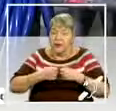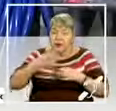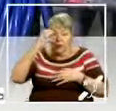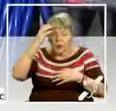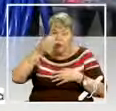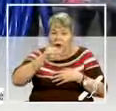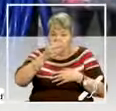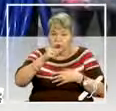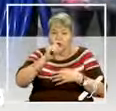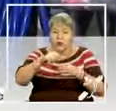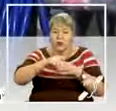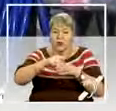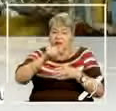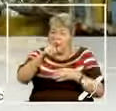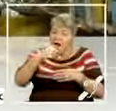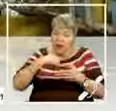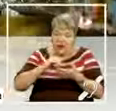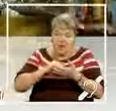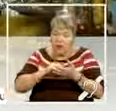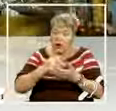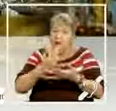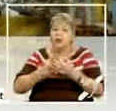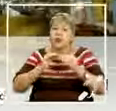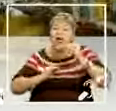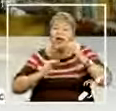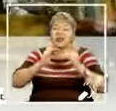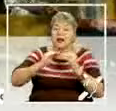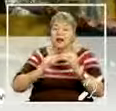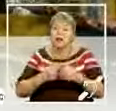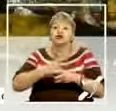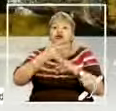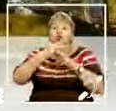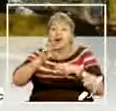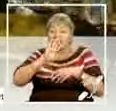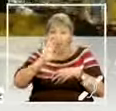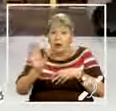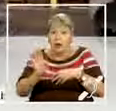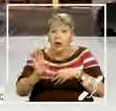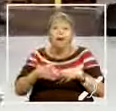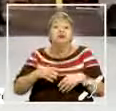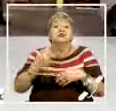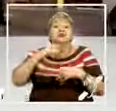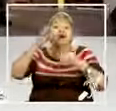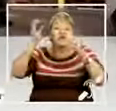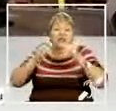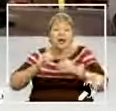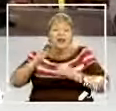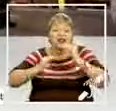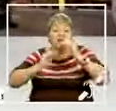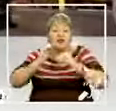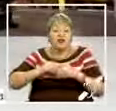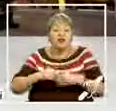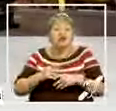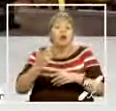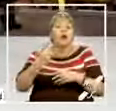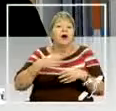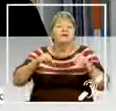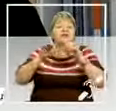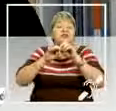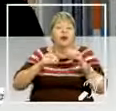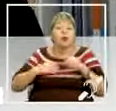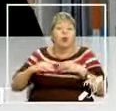să spun că această reformă este necesară pentru echilibru și transparență dar și pentru a scădea deficitul și presiunea pe sistemul